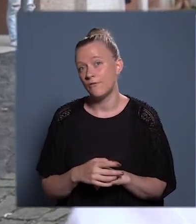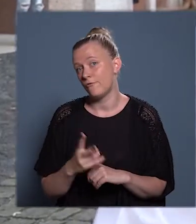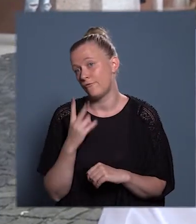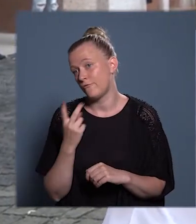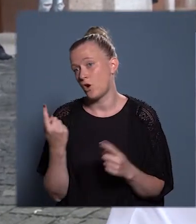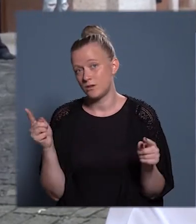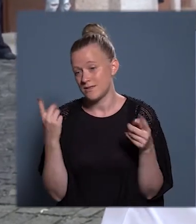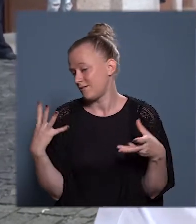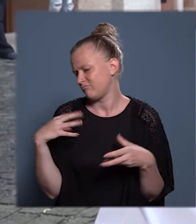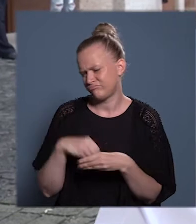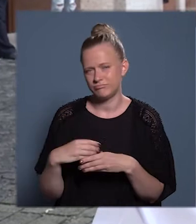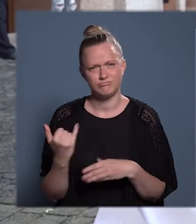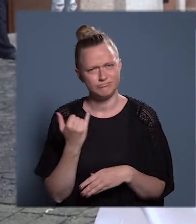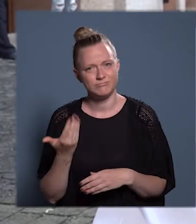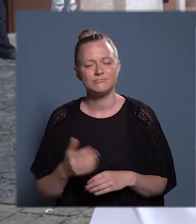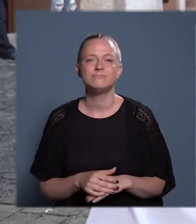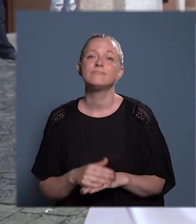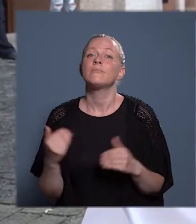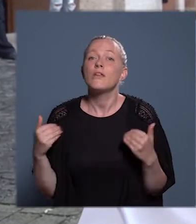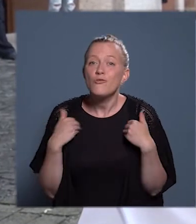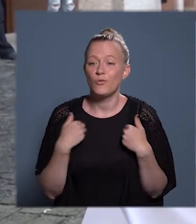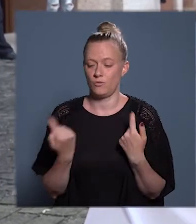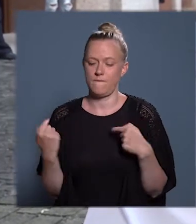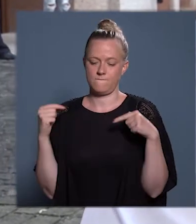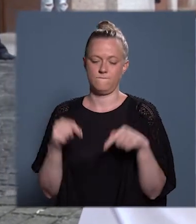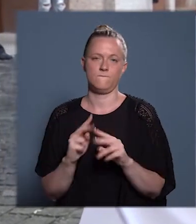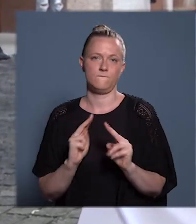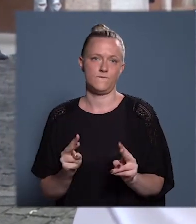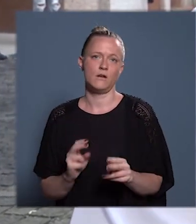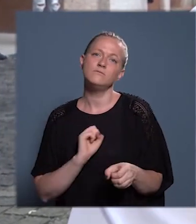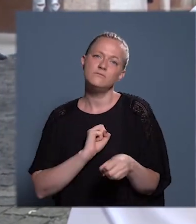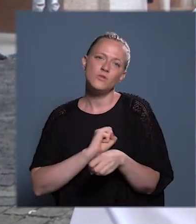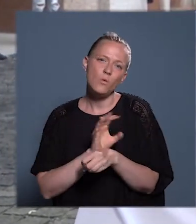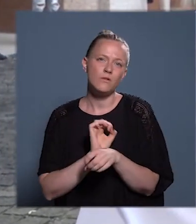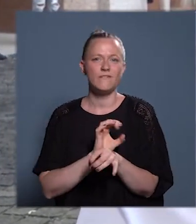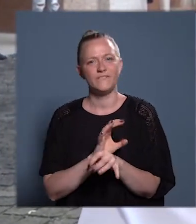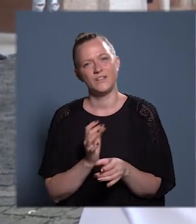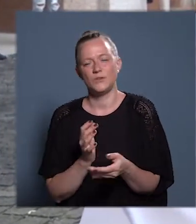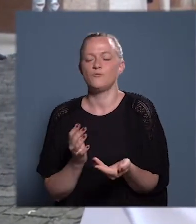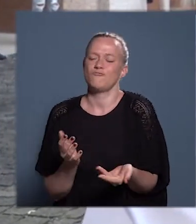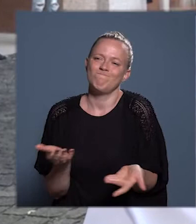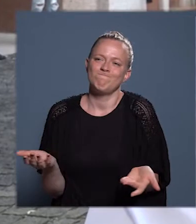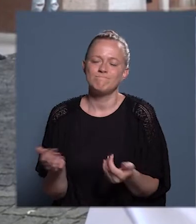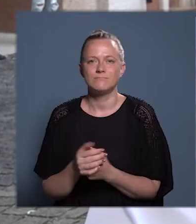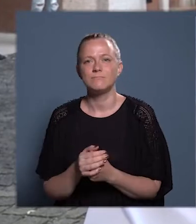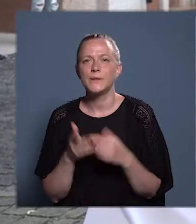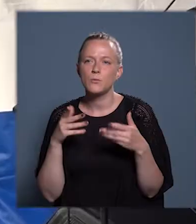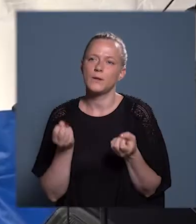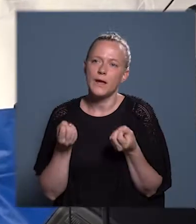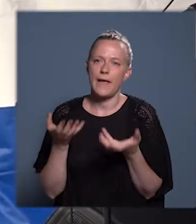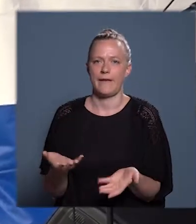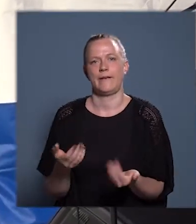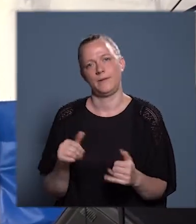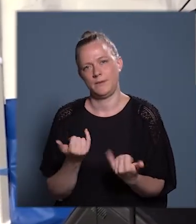részt vesz, és hát örülünk neki, hogy itt vagyunk, hogy ez a koronavírus, bízunk benne, hogy engedélye sok mindent.